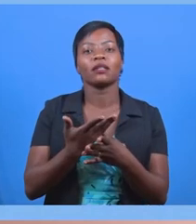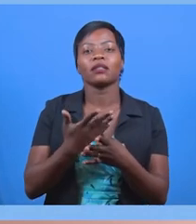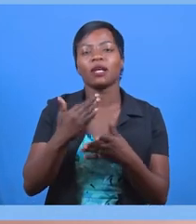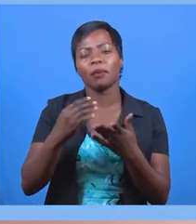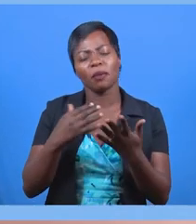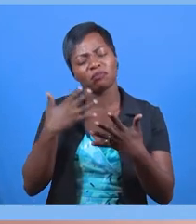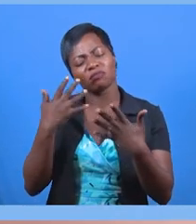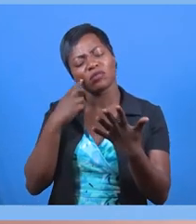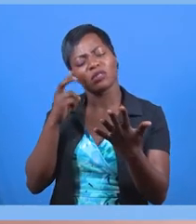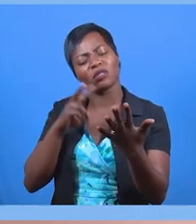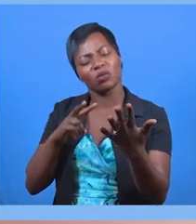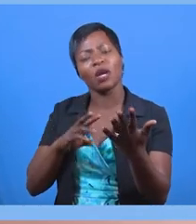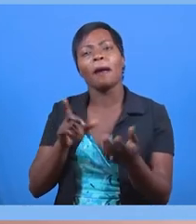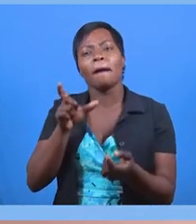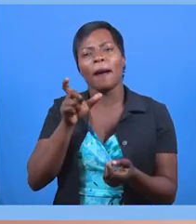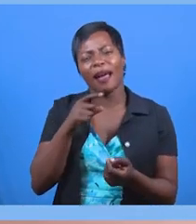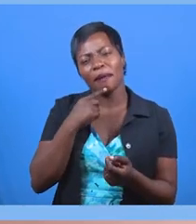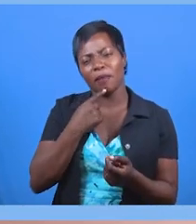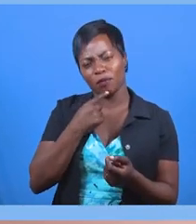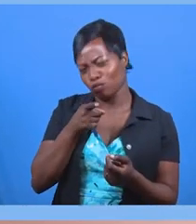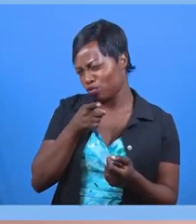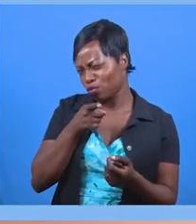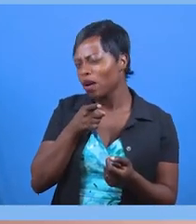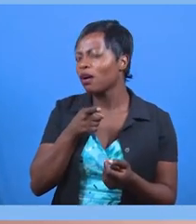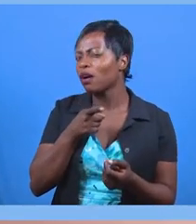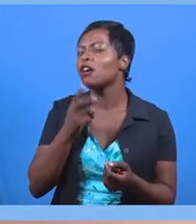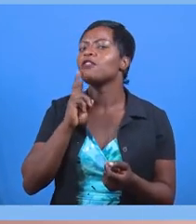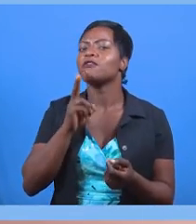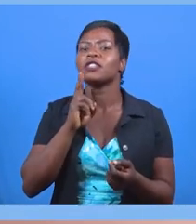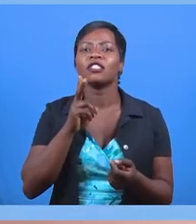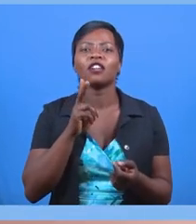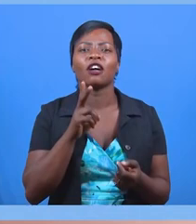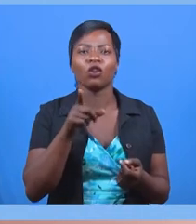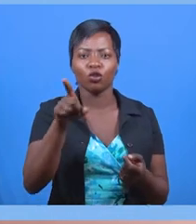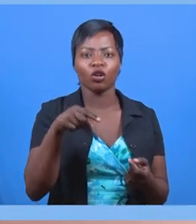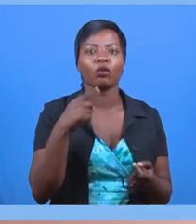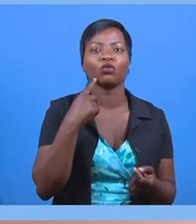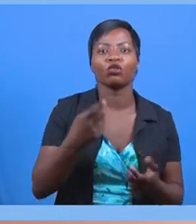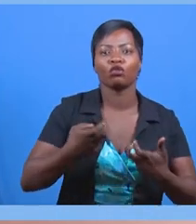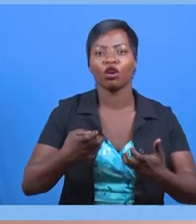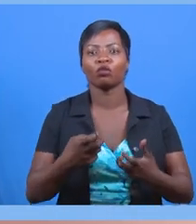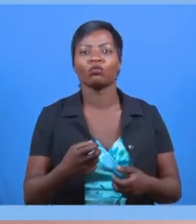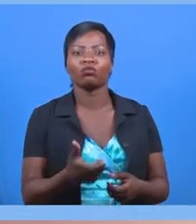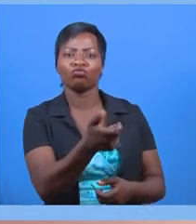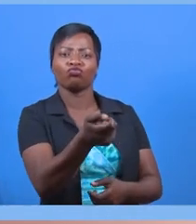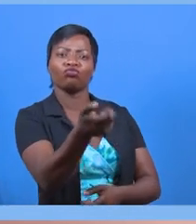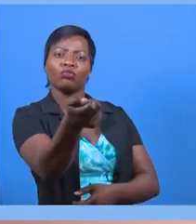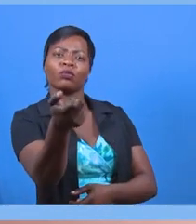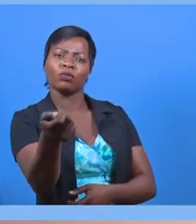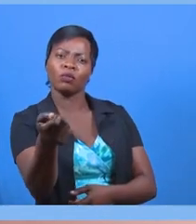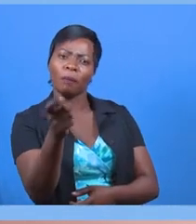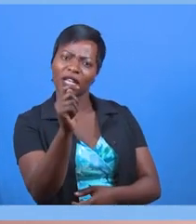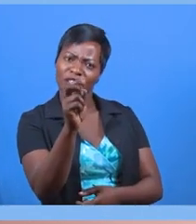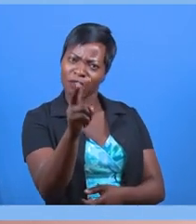kuti panotoya Muyenzi anenge akutotonga vana vachida kuona zvavarida kuona pachivhiti vidonzi ndoda bhora nhasi kune timu yangu iri